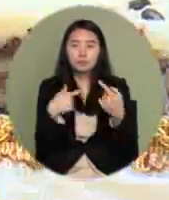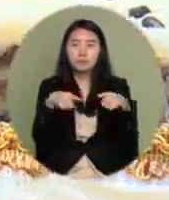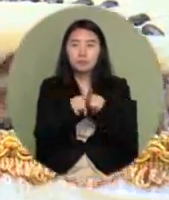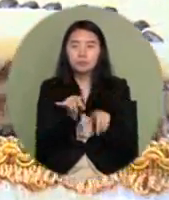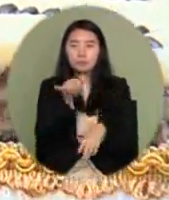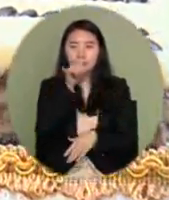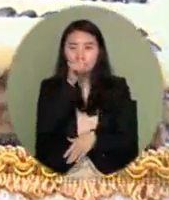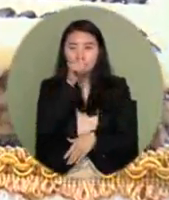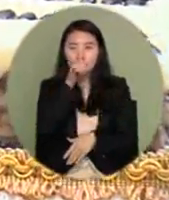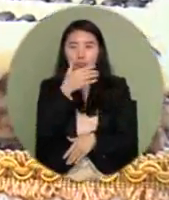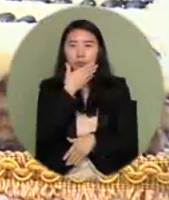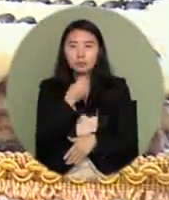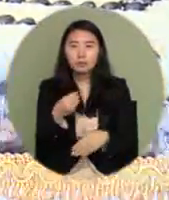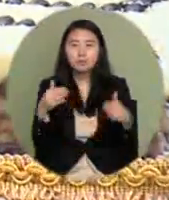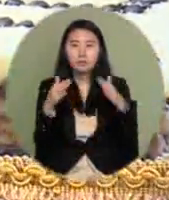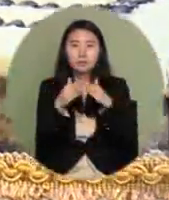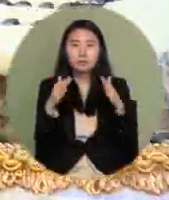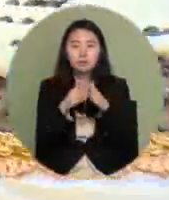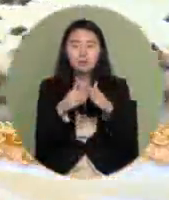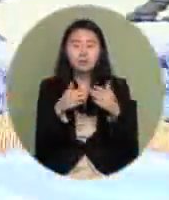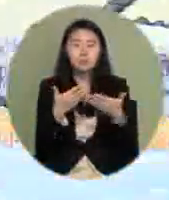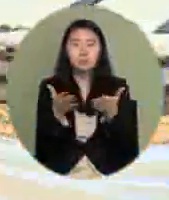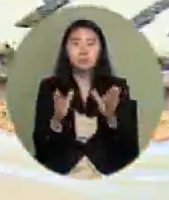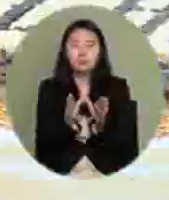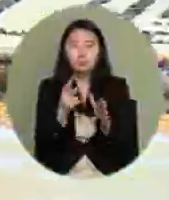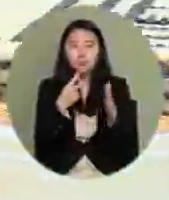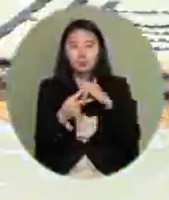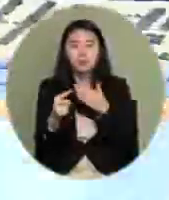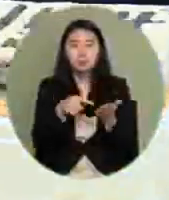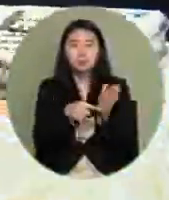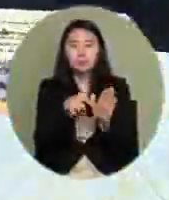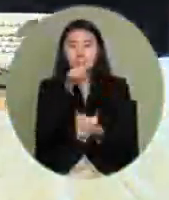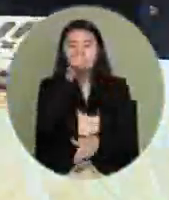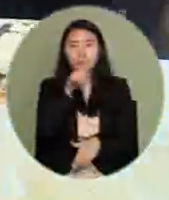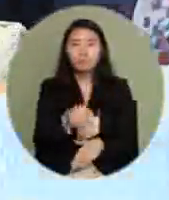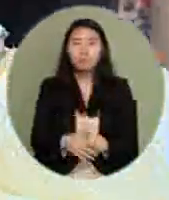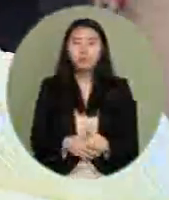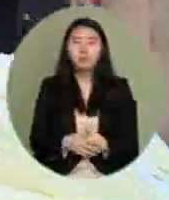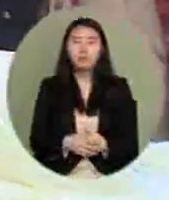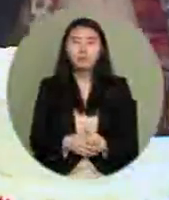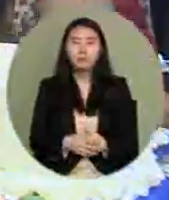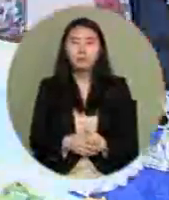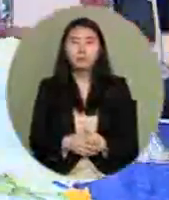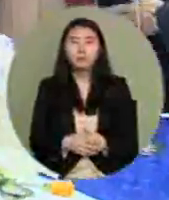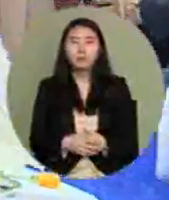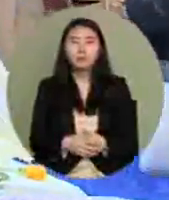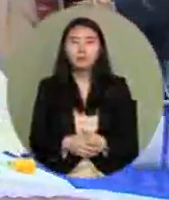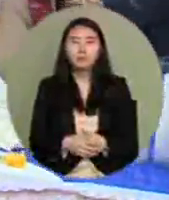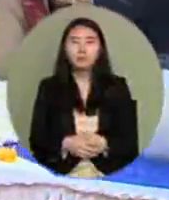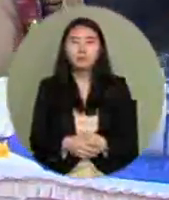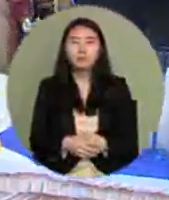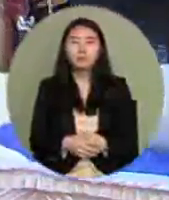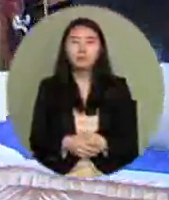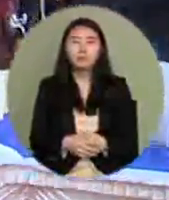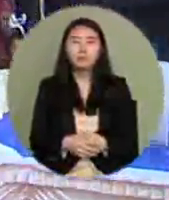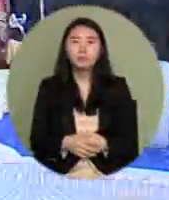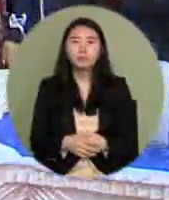공존하는 행복한 구민의 집이라는 마을 공동체 비전도 제시했습니다. 서울 경기 케이블TV 박용입니다.